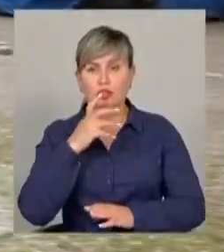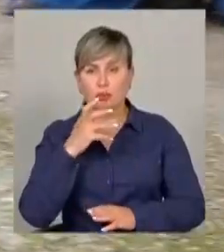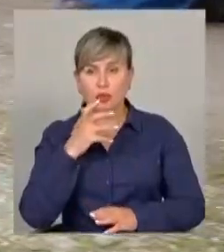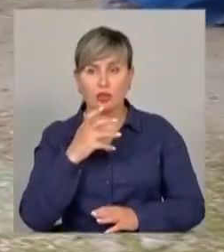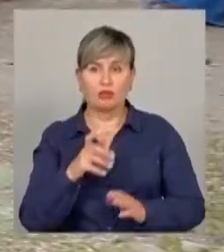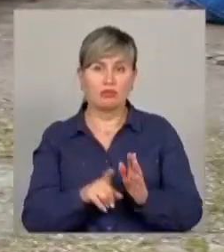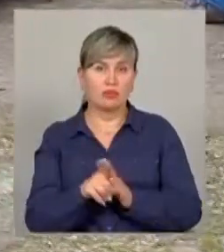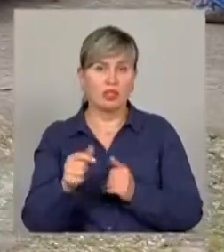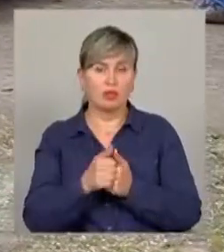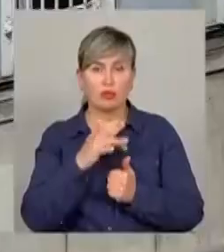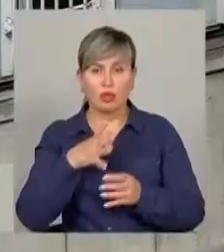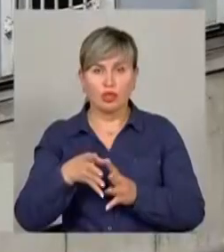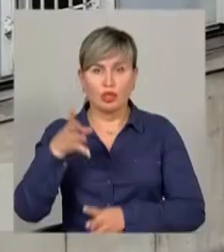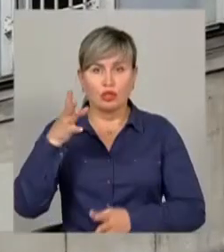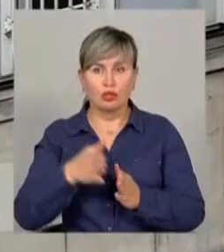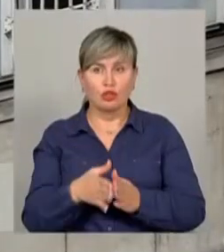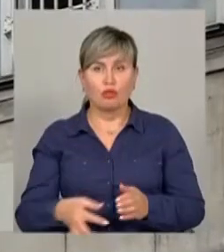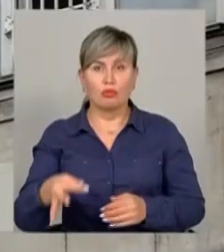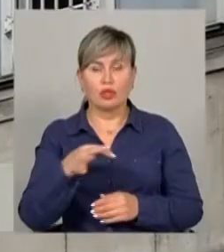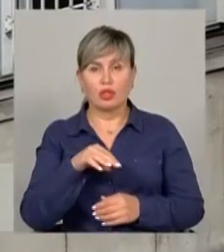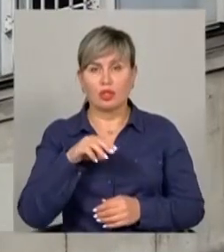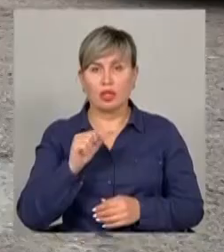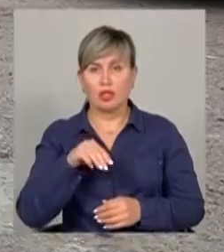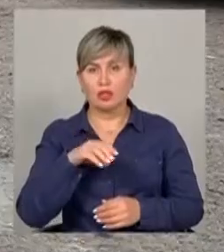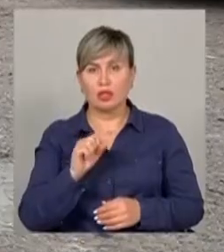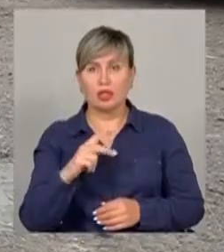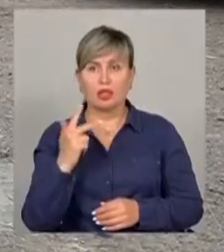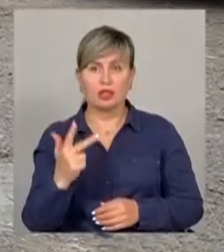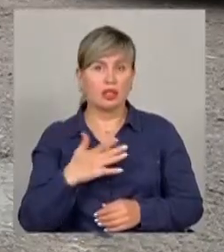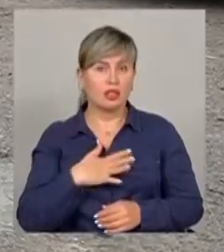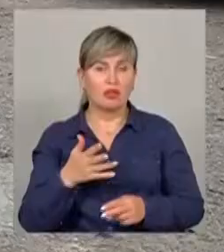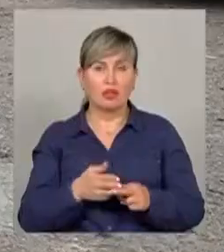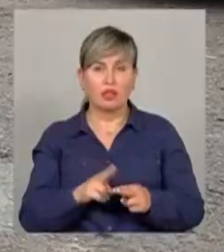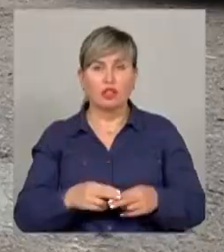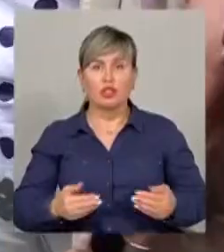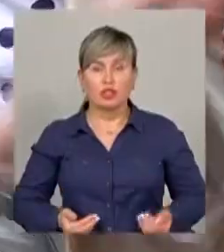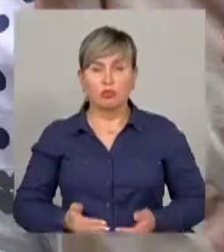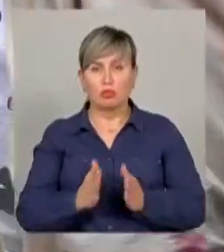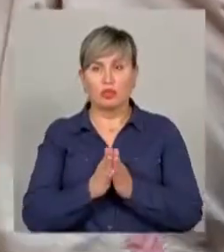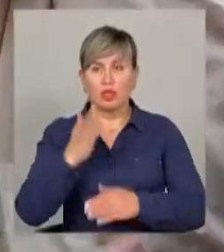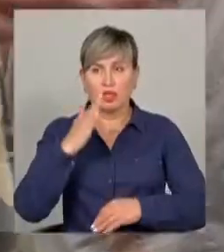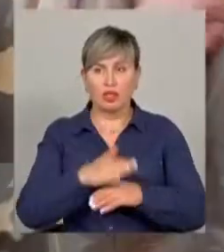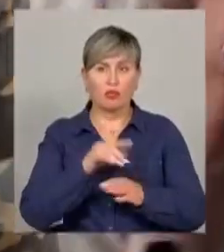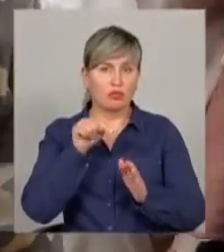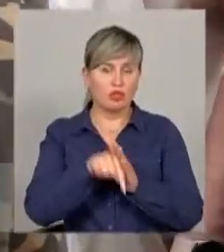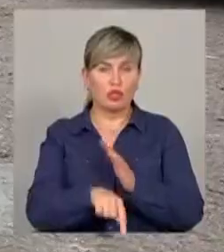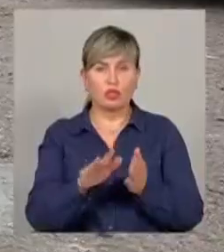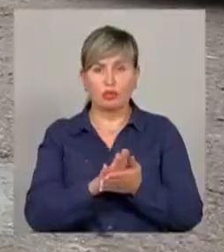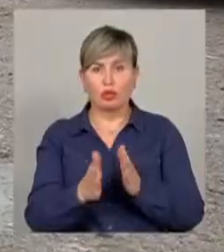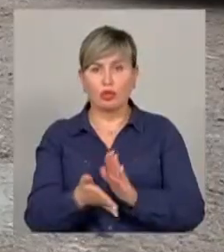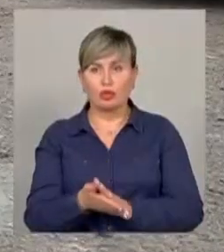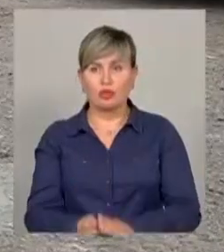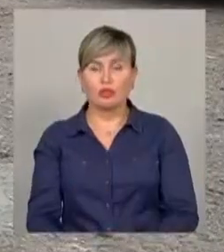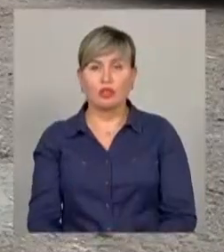образовался рядом с многоэтажным домом в микрорайоне Тастак-3. Недовольные этим, жильцы попросили акима вмешаться в ситуацию.